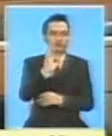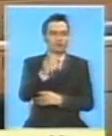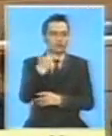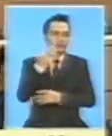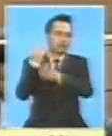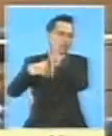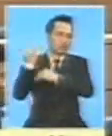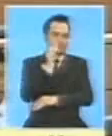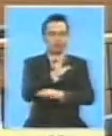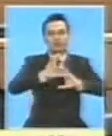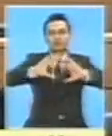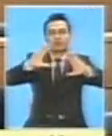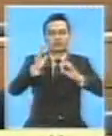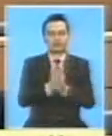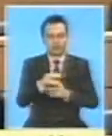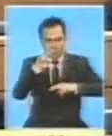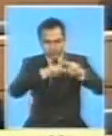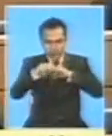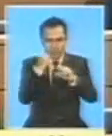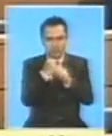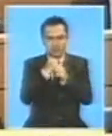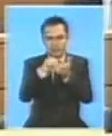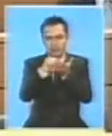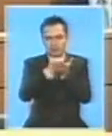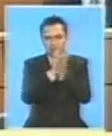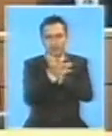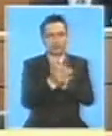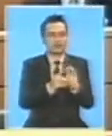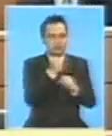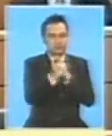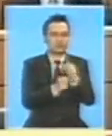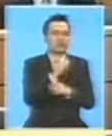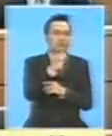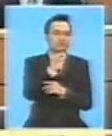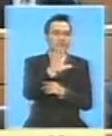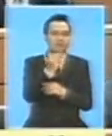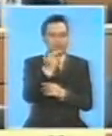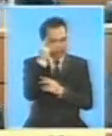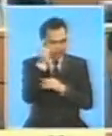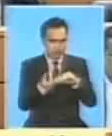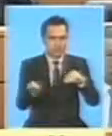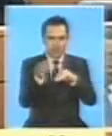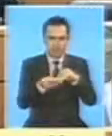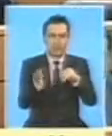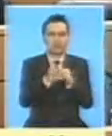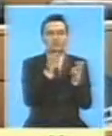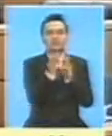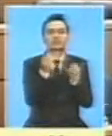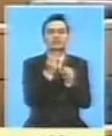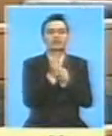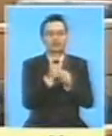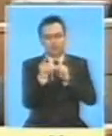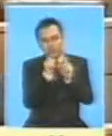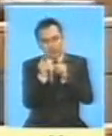ที่ผ่านมาเราก็เดินหน้าวันนั้นตามลำดับที่มีการปรับปรุงอีกครั้งในปี2555เห็นว่ามีการเพิ่มการพูดคุยเดิมใช้คำว่าพูดคุ